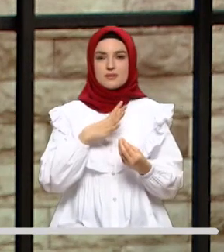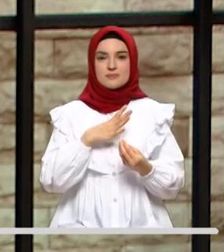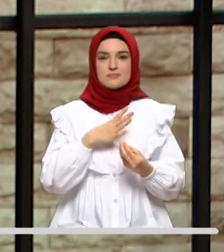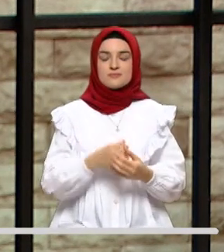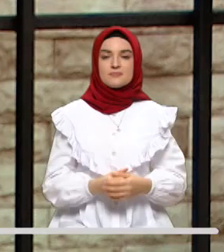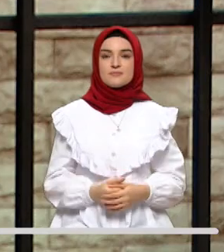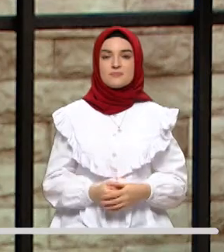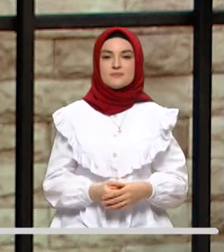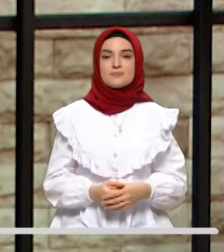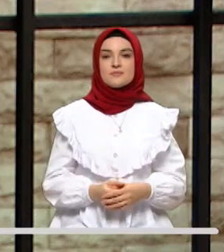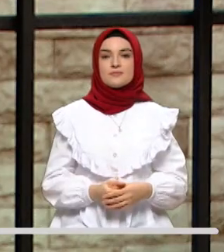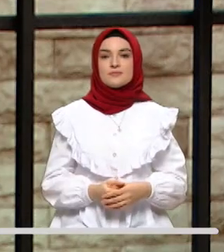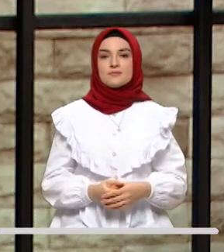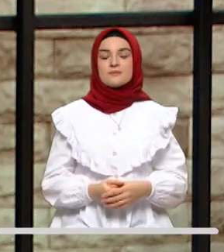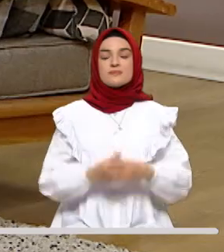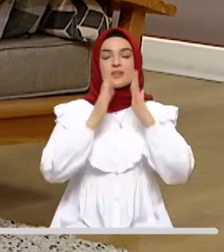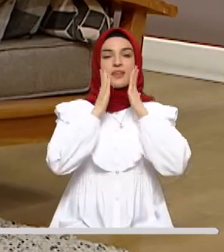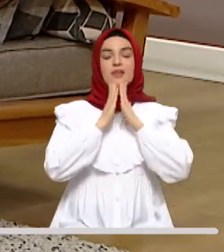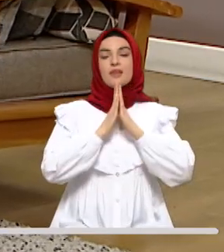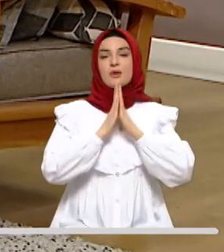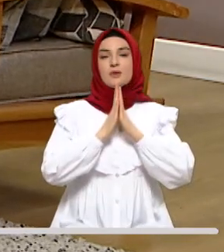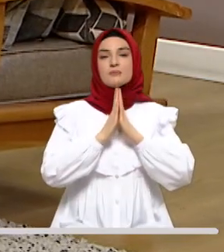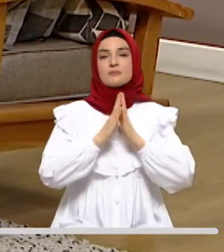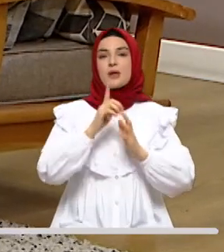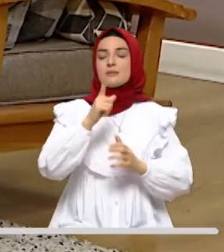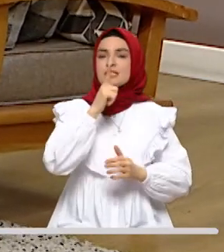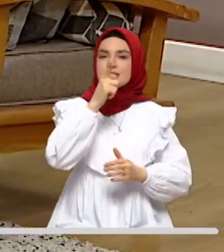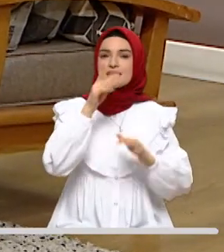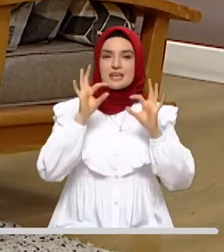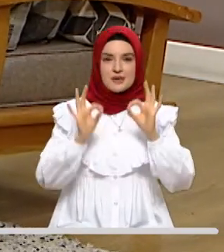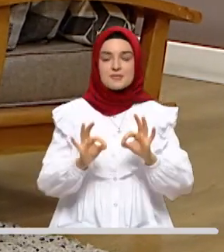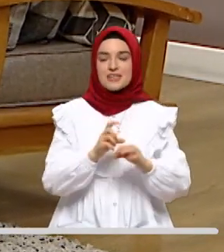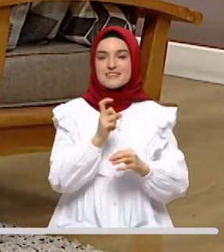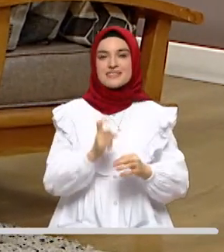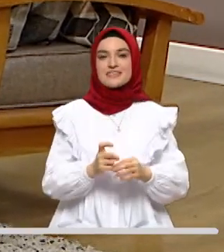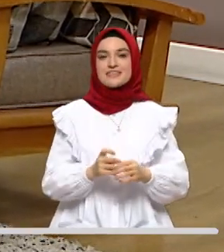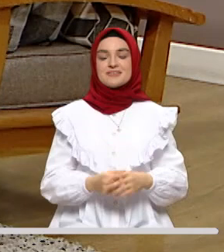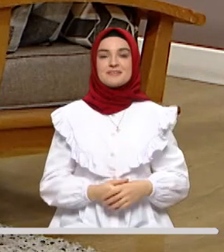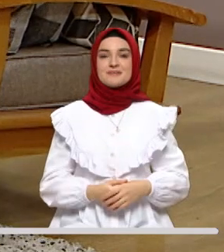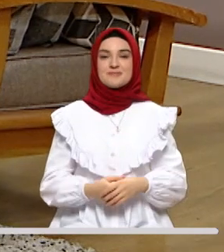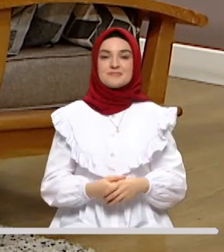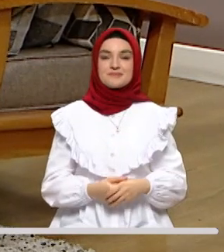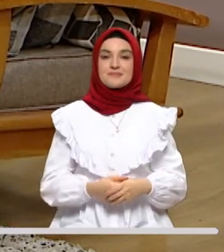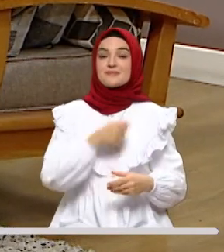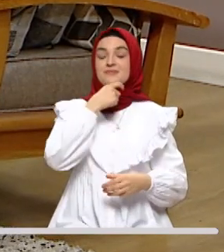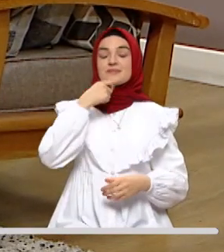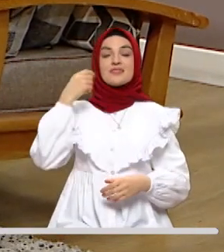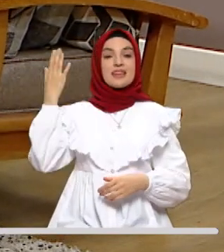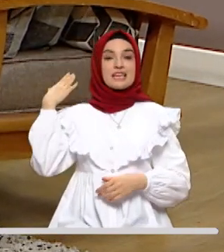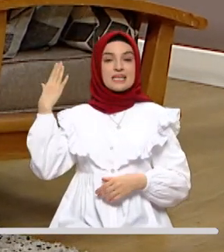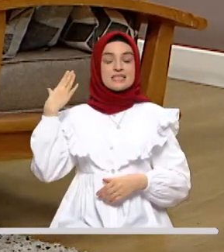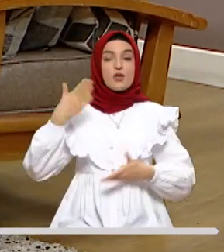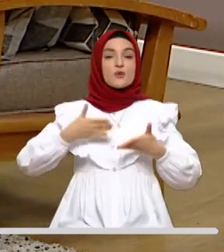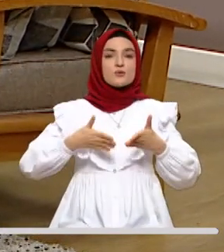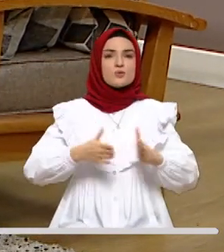peygamberin ümmeti. Elhamdülillah. Gelin peki, bir şiirle girizgah yapalım. Tamam hocam, buyurun. Bir yaşnameyle. Eskiler